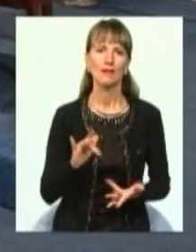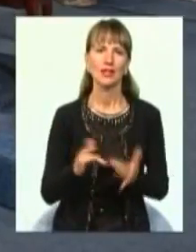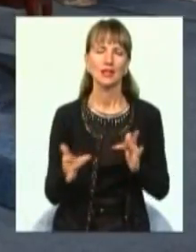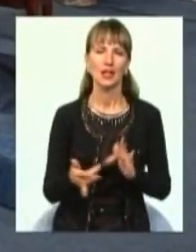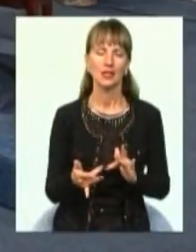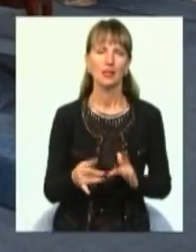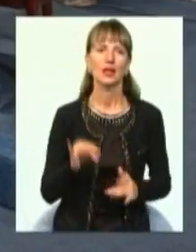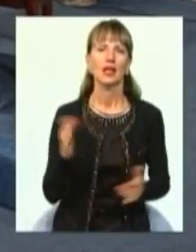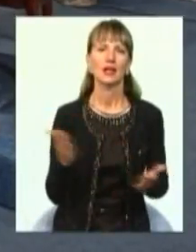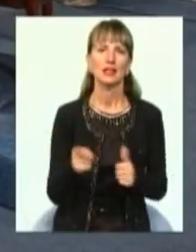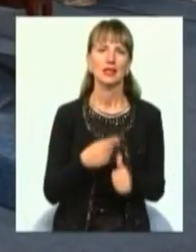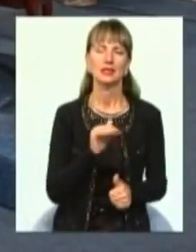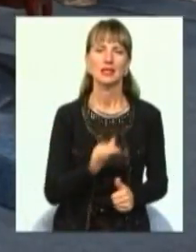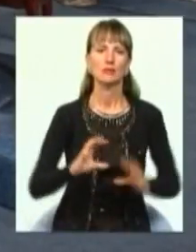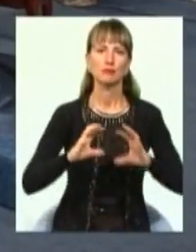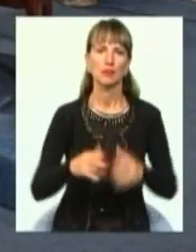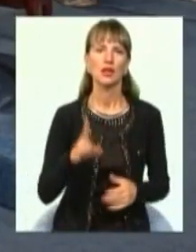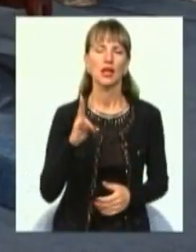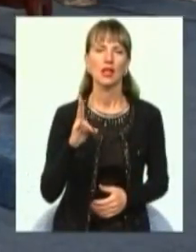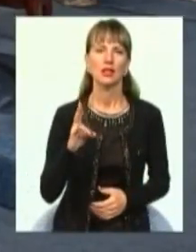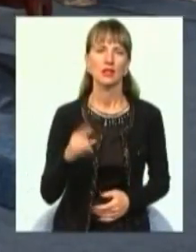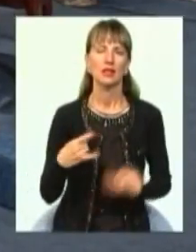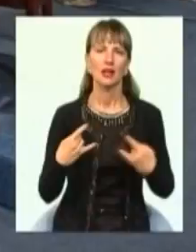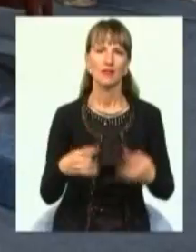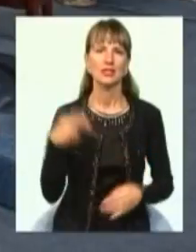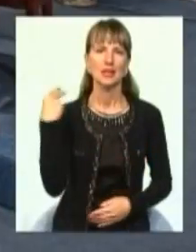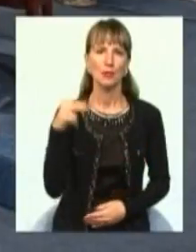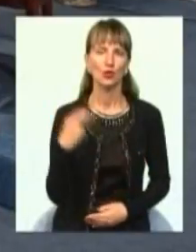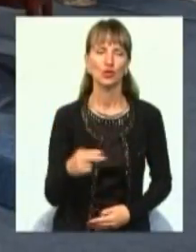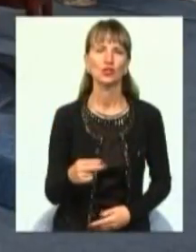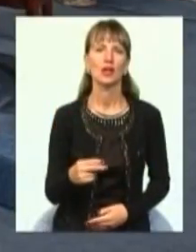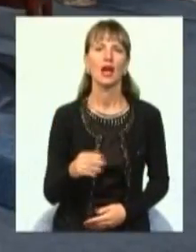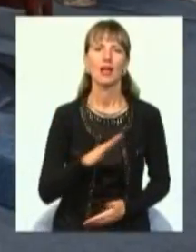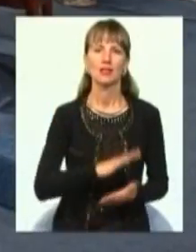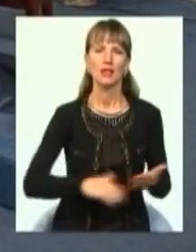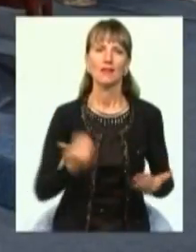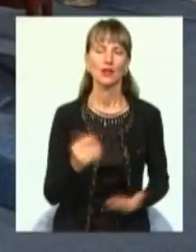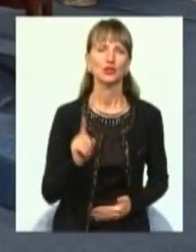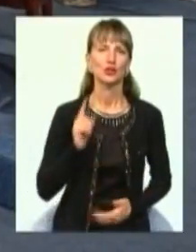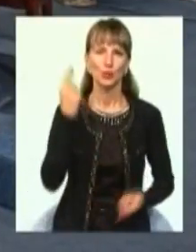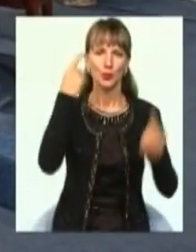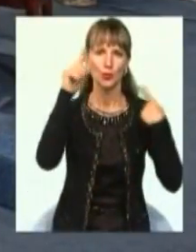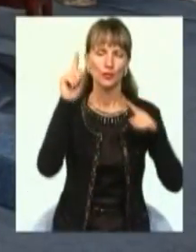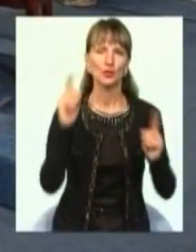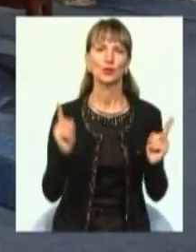та Ютуб, які називаються «Дитячий світ» на Суспільному телебаченні Запоріжжя. Ну, а далі на вас чекає